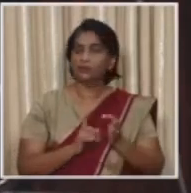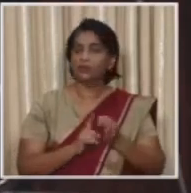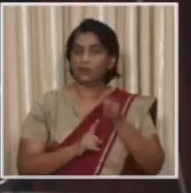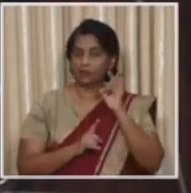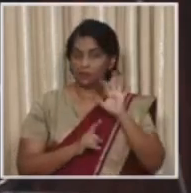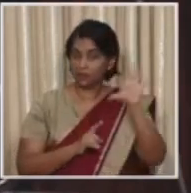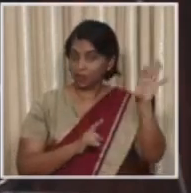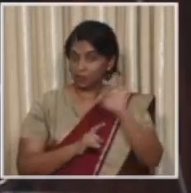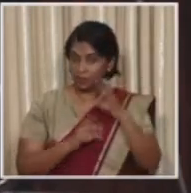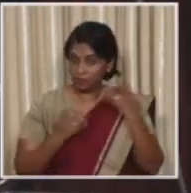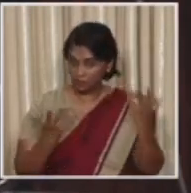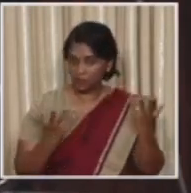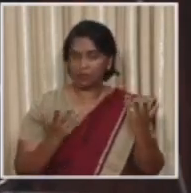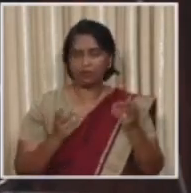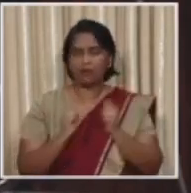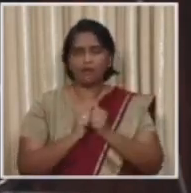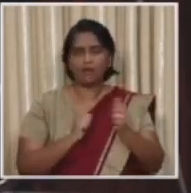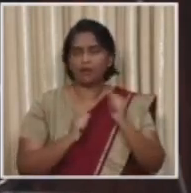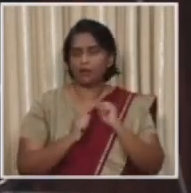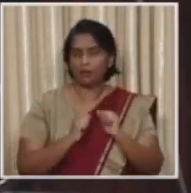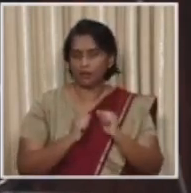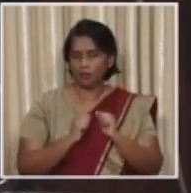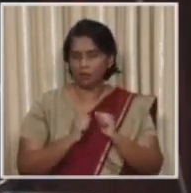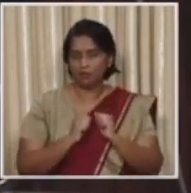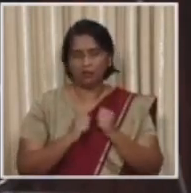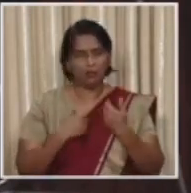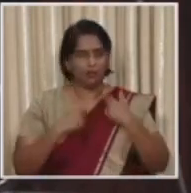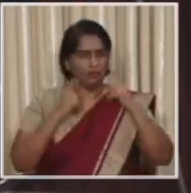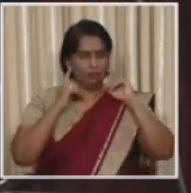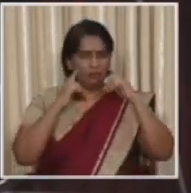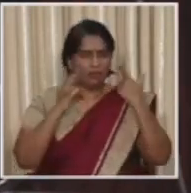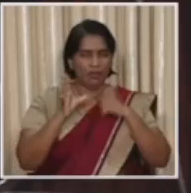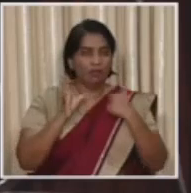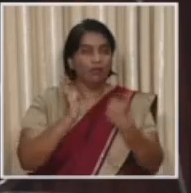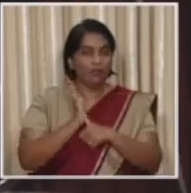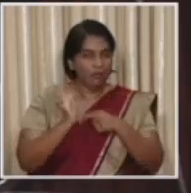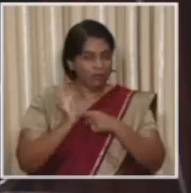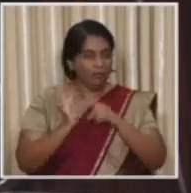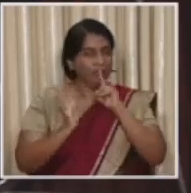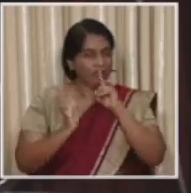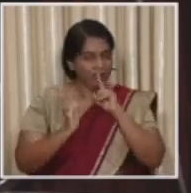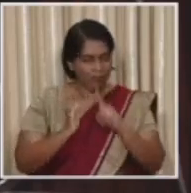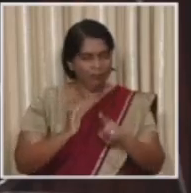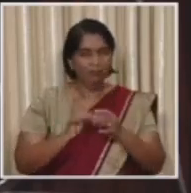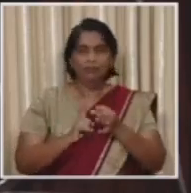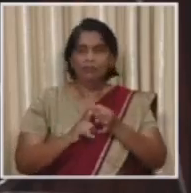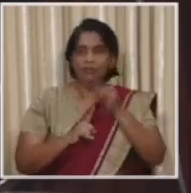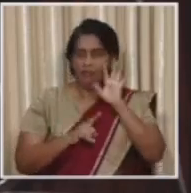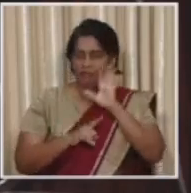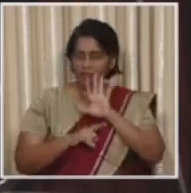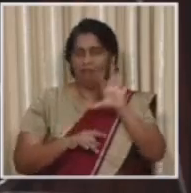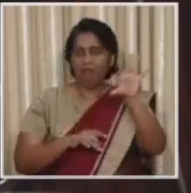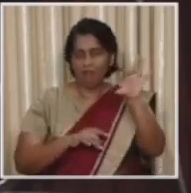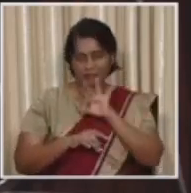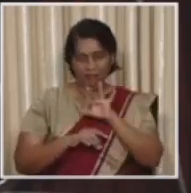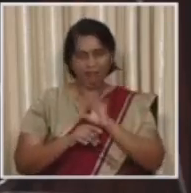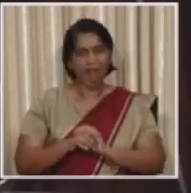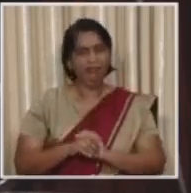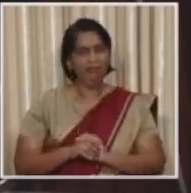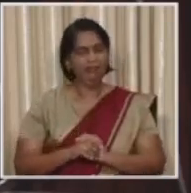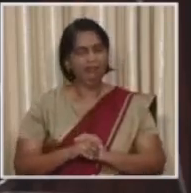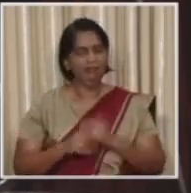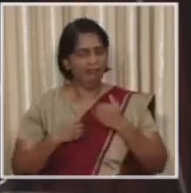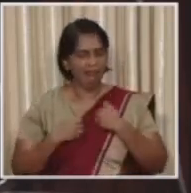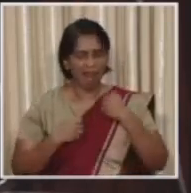පත් නොකළොත් මොකද්ද වෙන්නේ? මම දන්නේ මේ පනතේ තියෙන්නේ ජනාධිපතිතුමා විසින් පත් කළ යුතුයි කියලා. දැන්